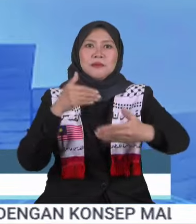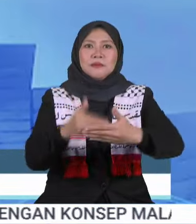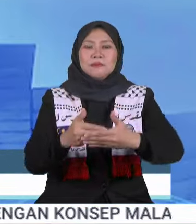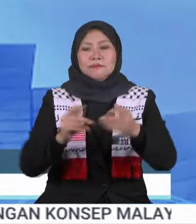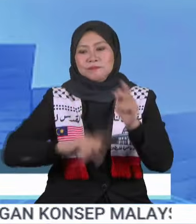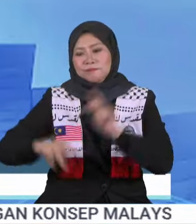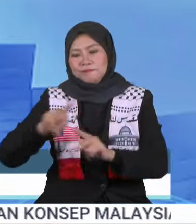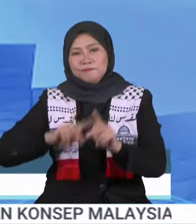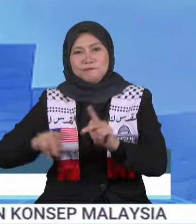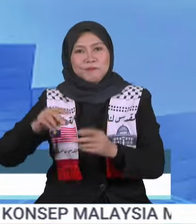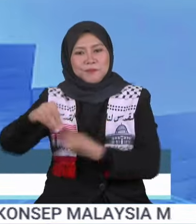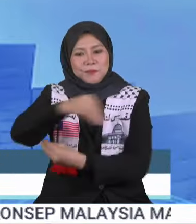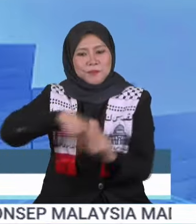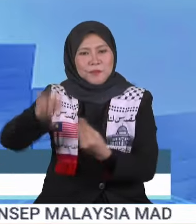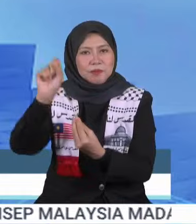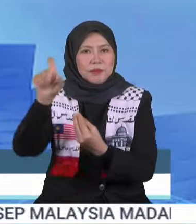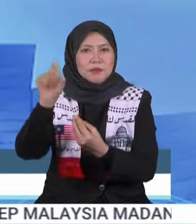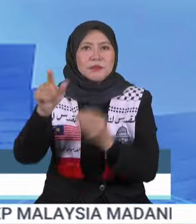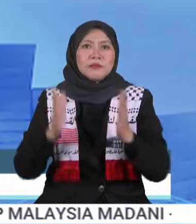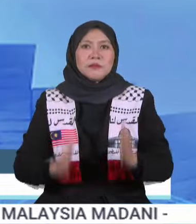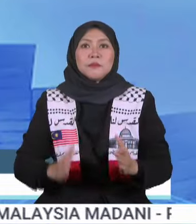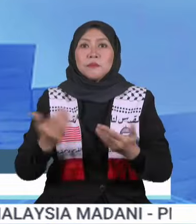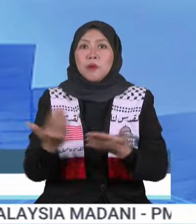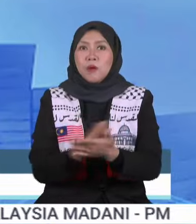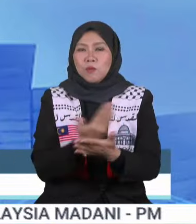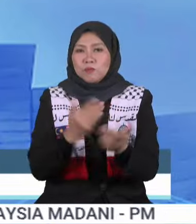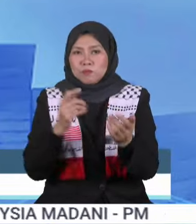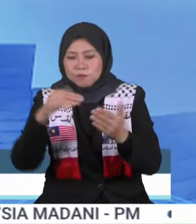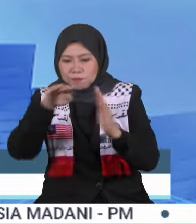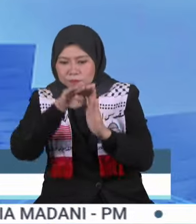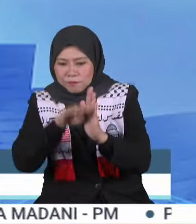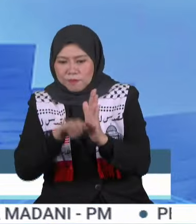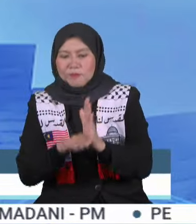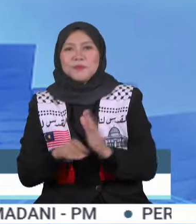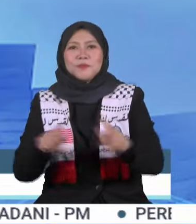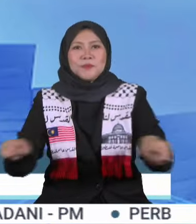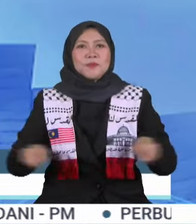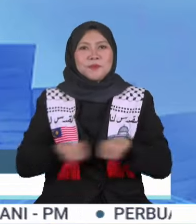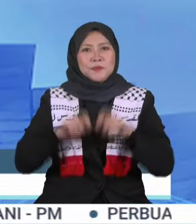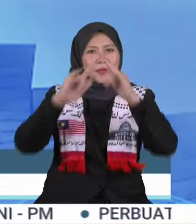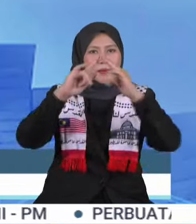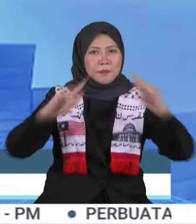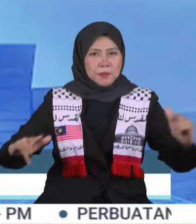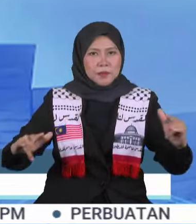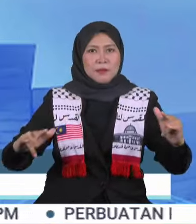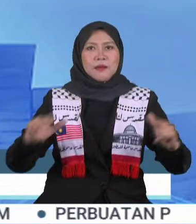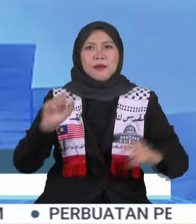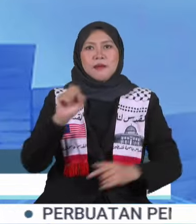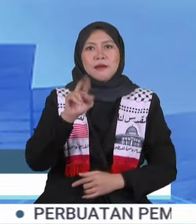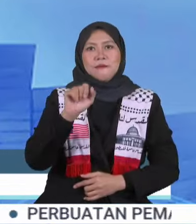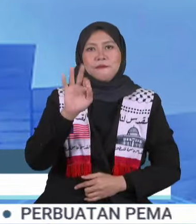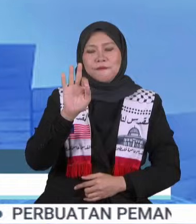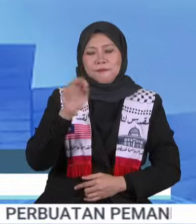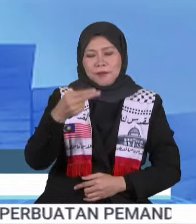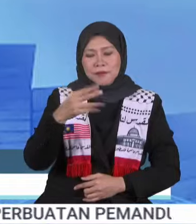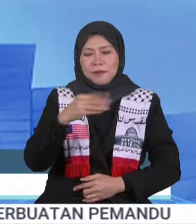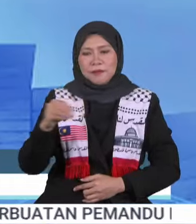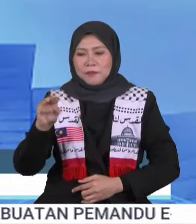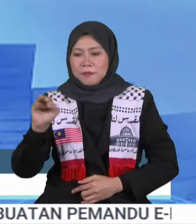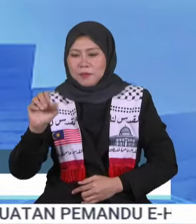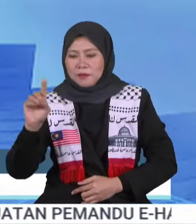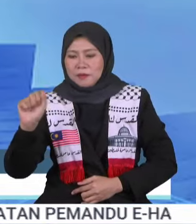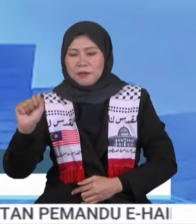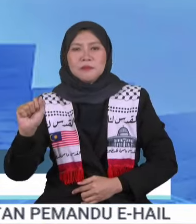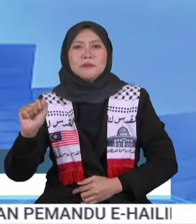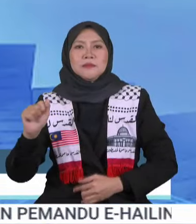duyuful rahman. Beberapa pembaharuan diperkenal tahun ini termasuk melibatkan tapak perkhemahan di Arafah dan Mina. Fahmi Muhammad Nur